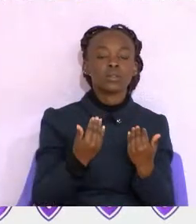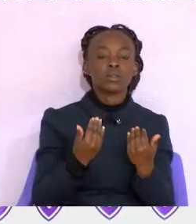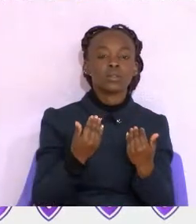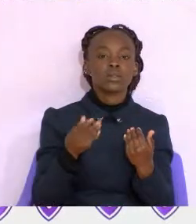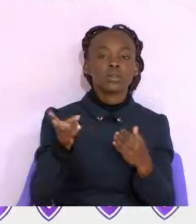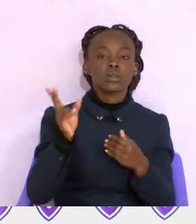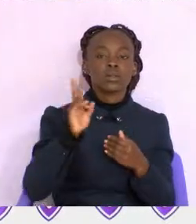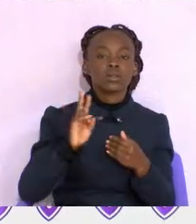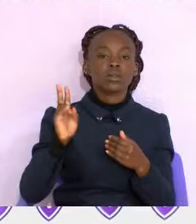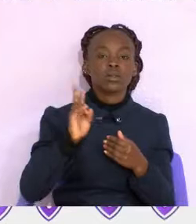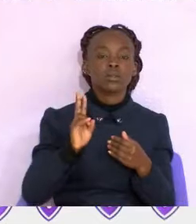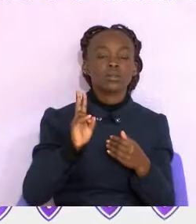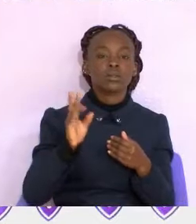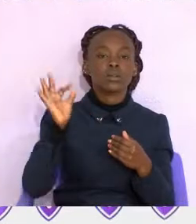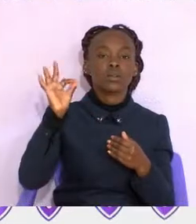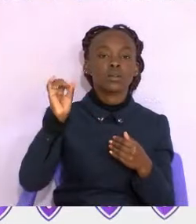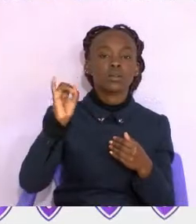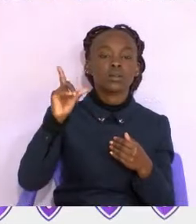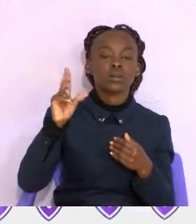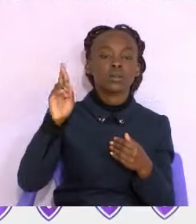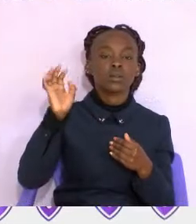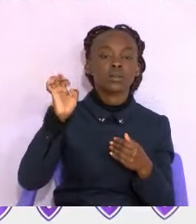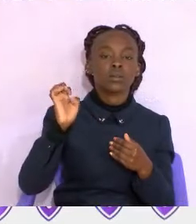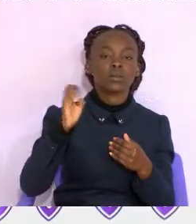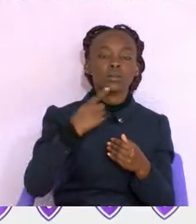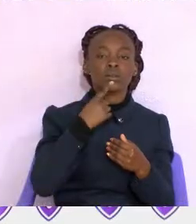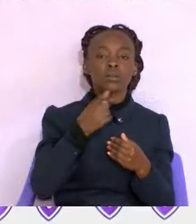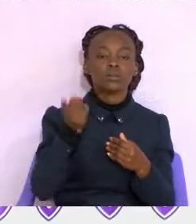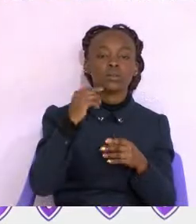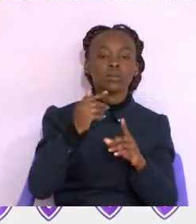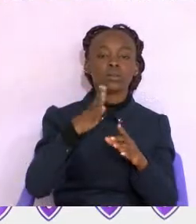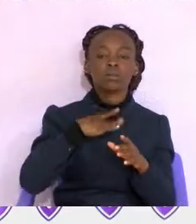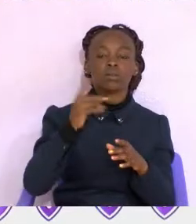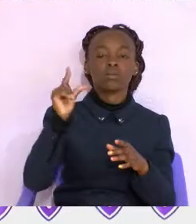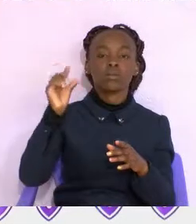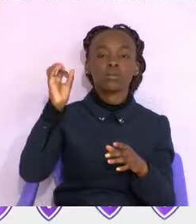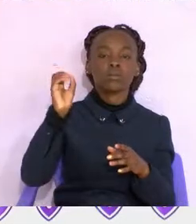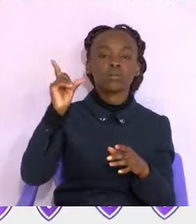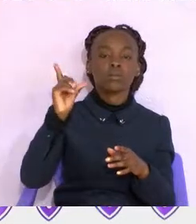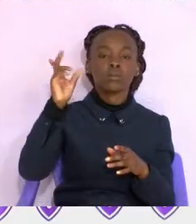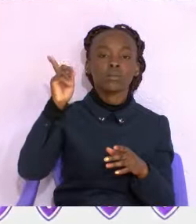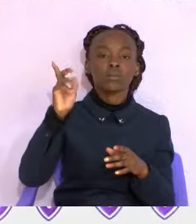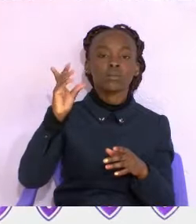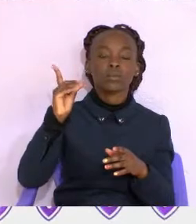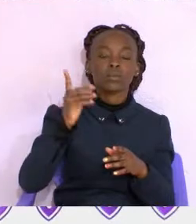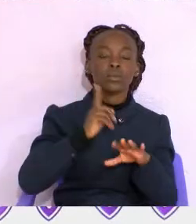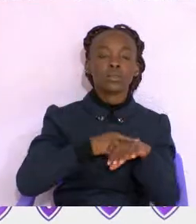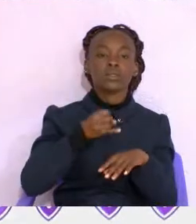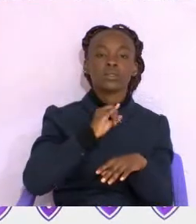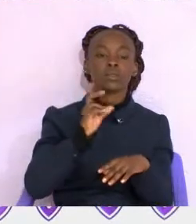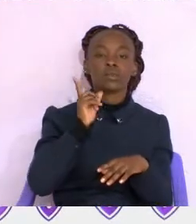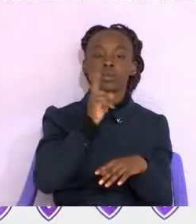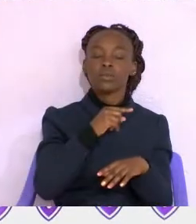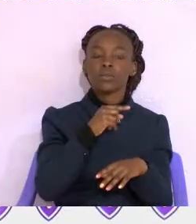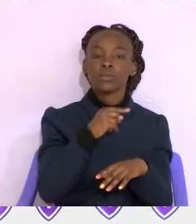moto ili wakatoke kama dhahabu. Na anasema nitakapomaliza kuwapitisha kwa hiyo majaribu,